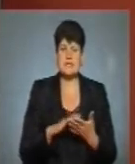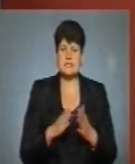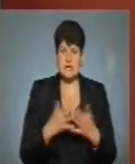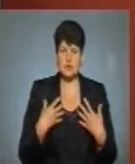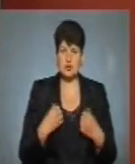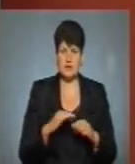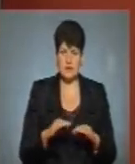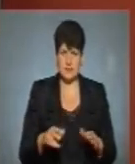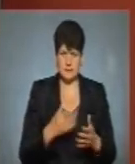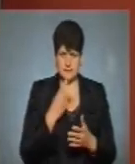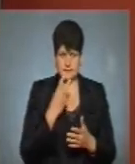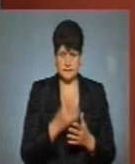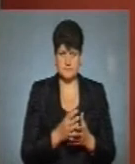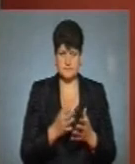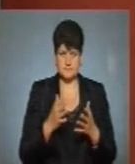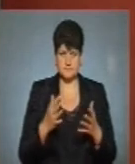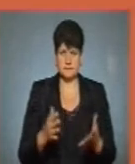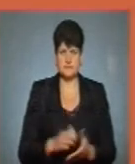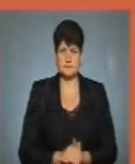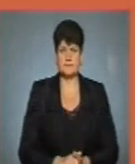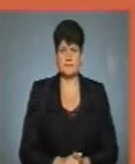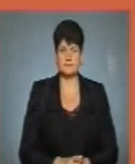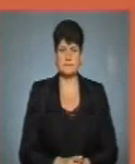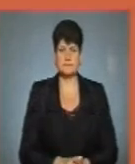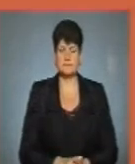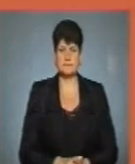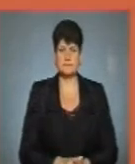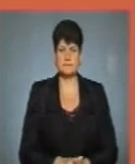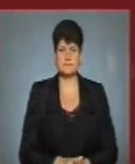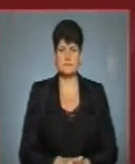у сюжеті наших колег із Сум.